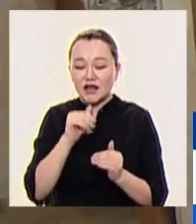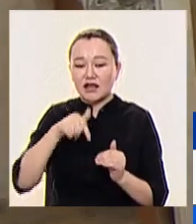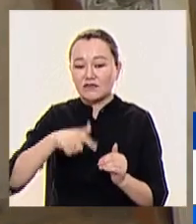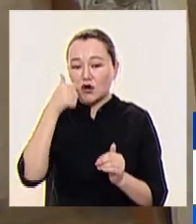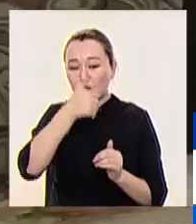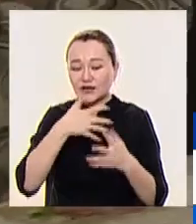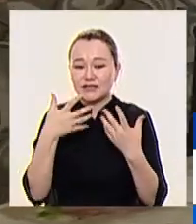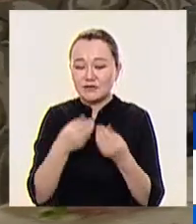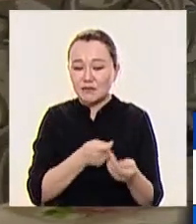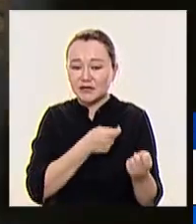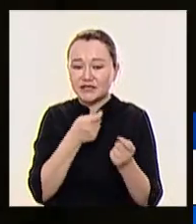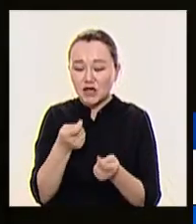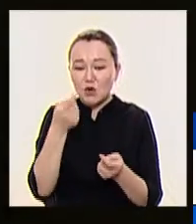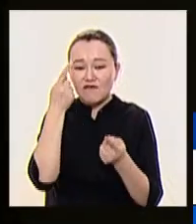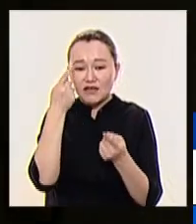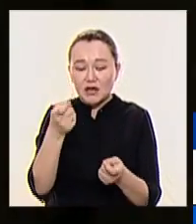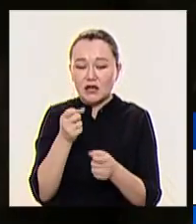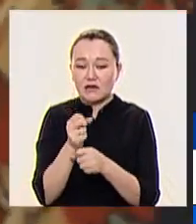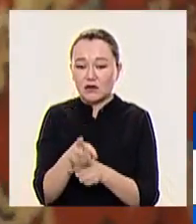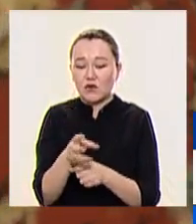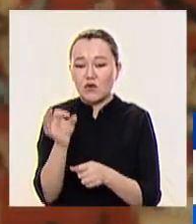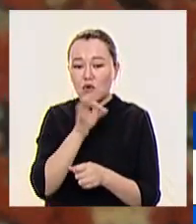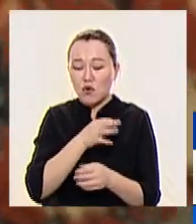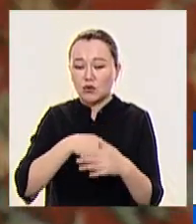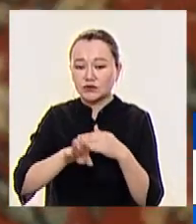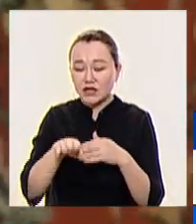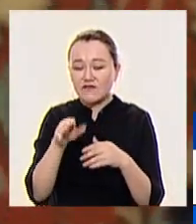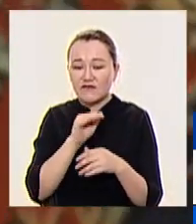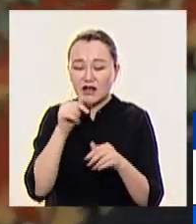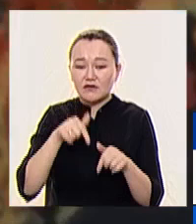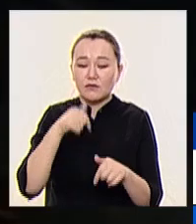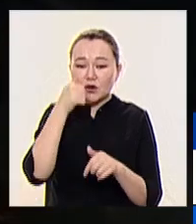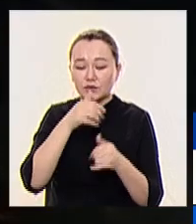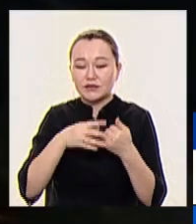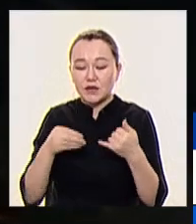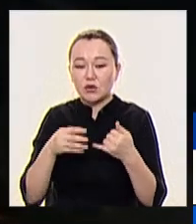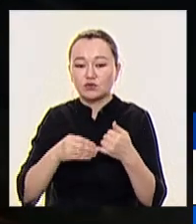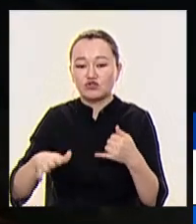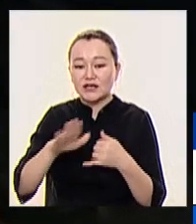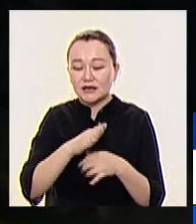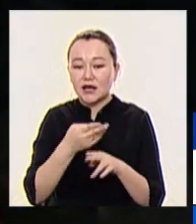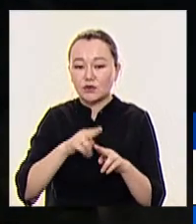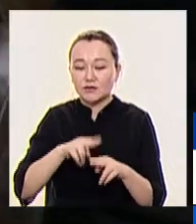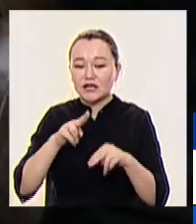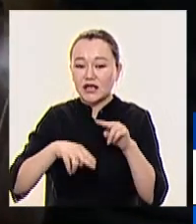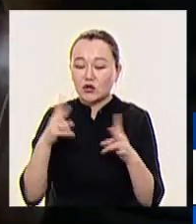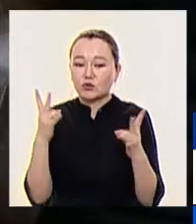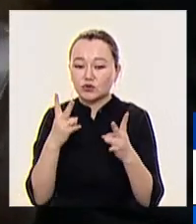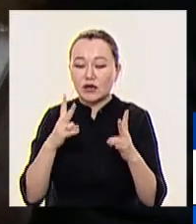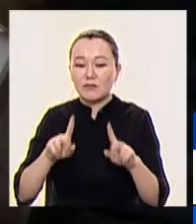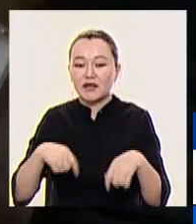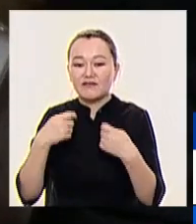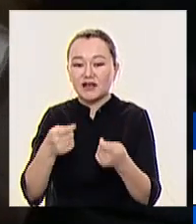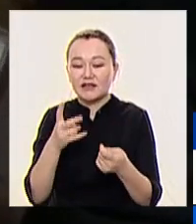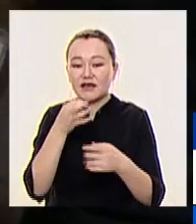года семьям принесли уведомление о выселении. Оказалось, что в феврале этого года земельный участок, на котором расположено строение, перевели